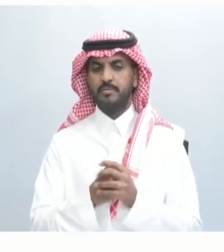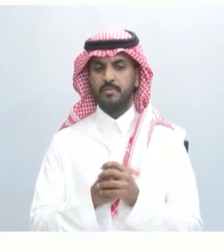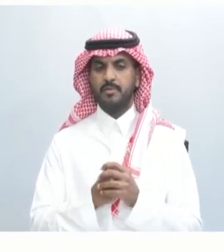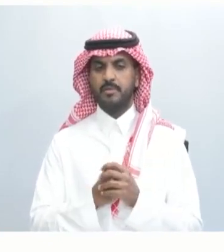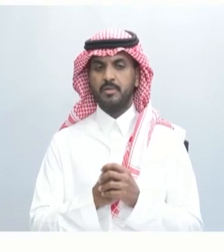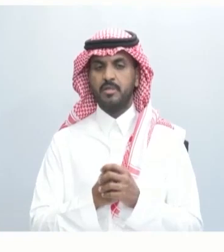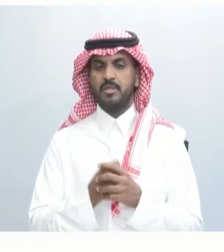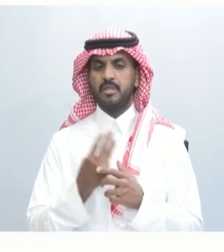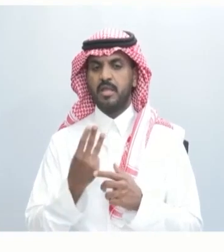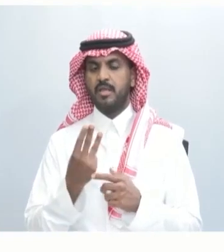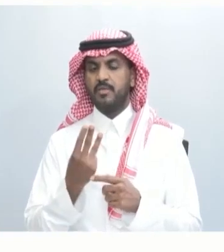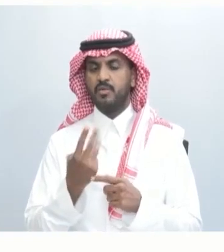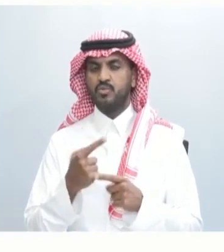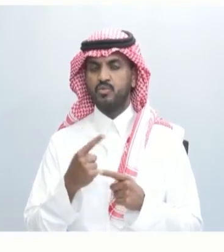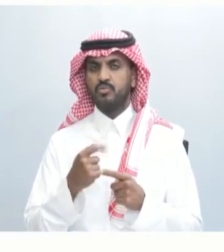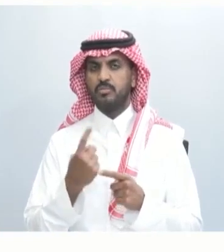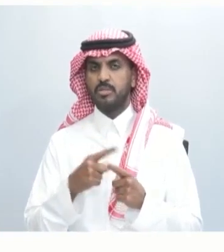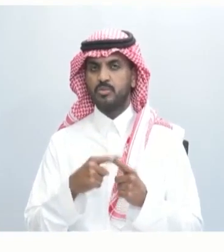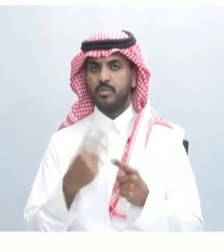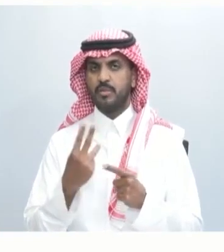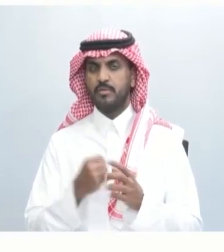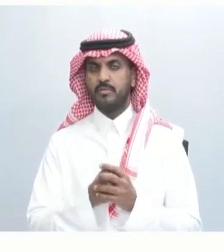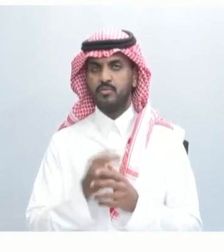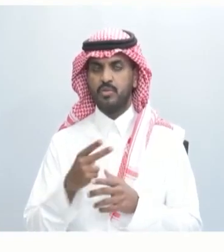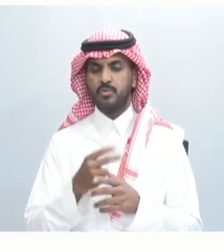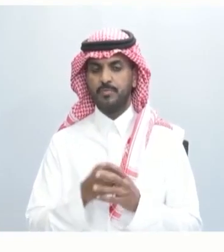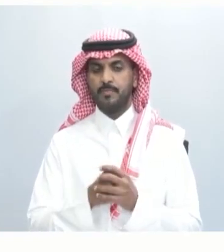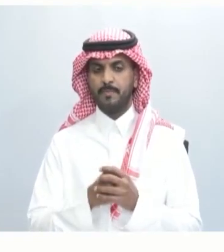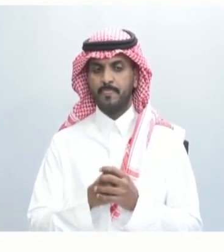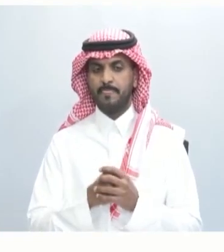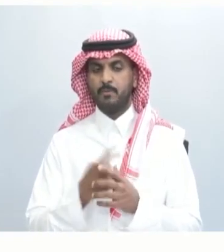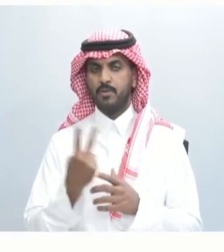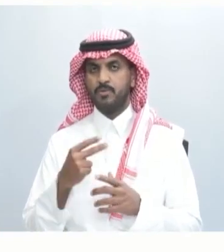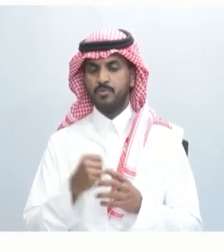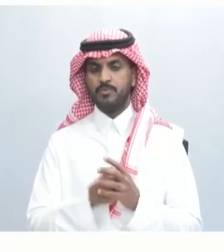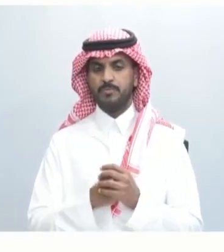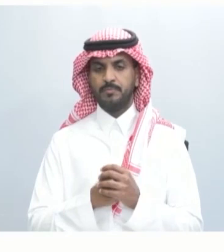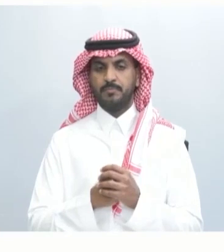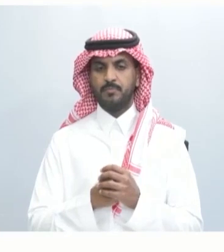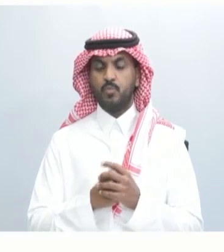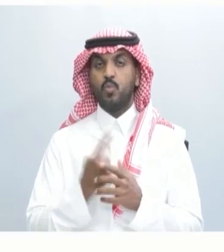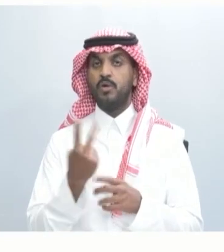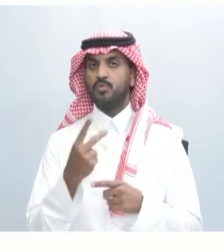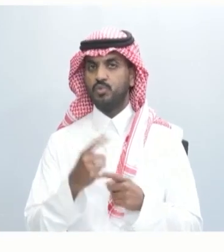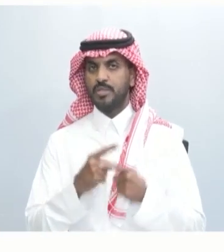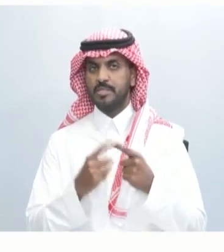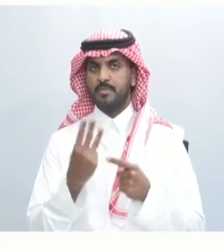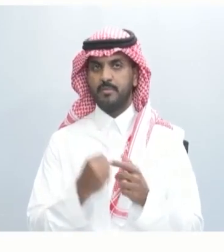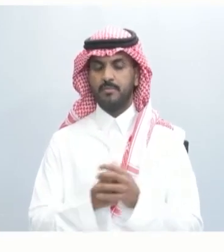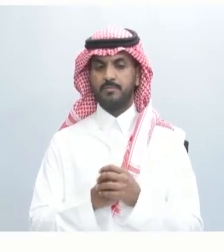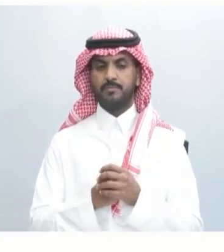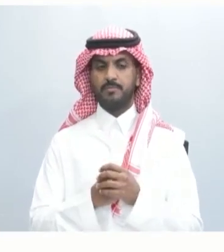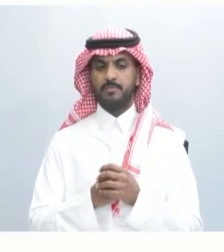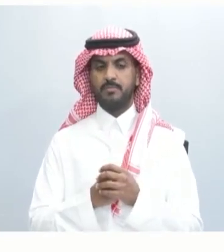63 تقسيم ثلاثه يا ابنائي ستكون واحد وعشرون طيب 21 تقسيم ثلاثه